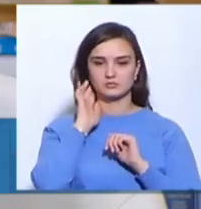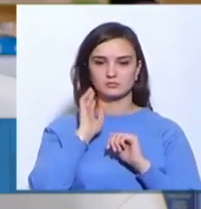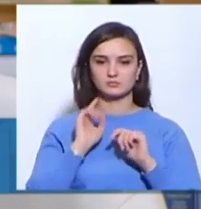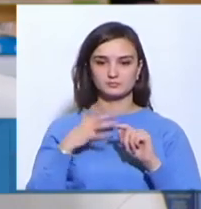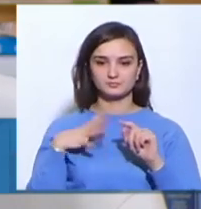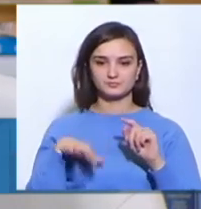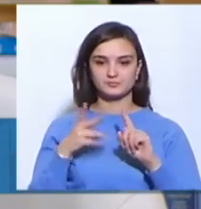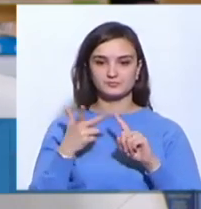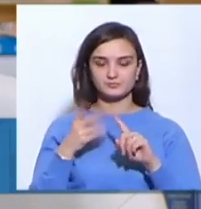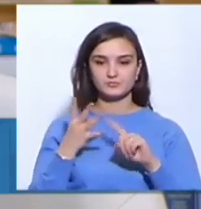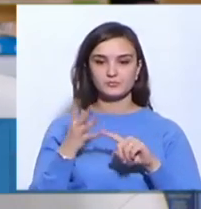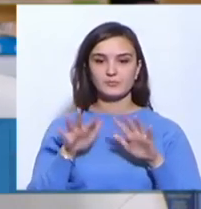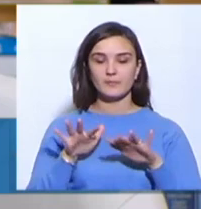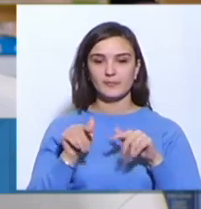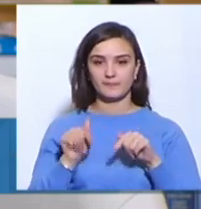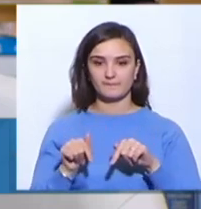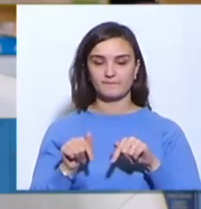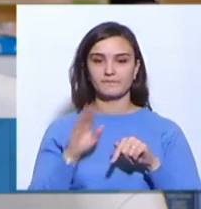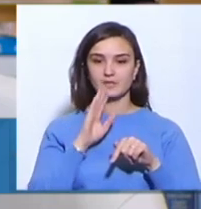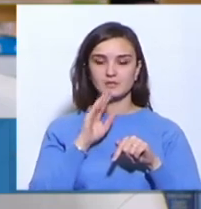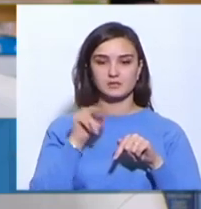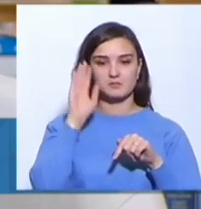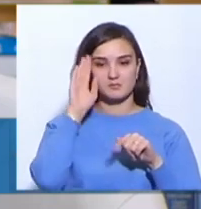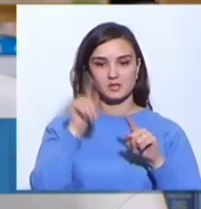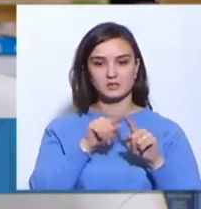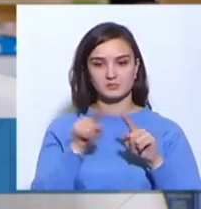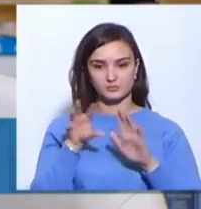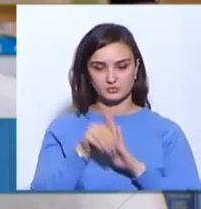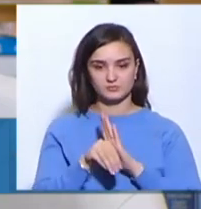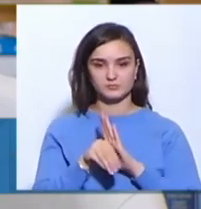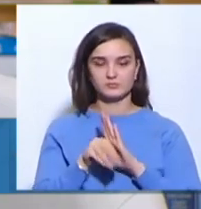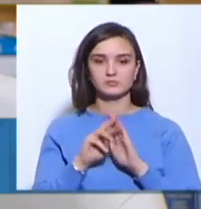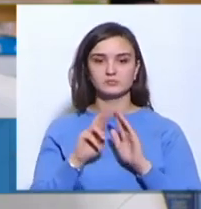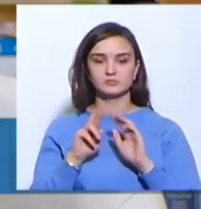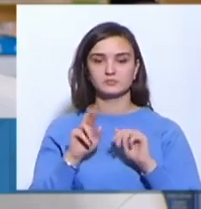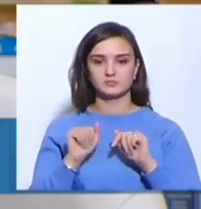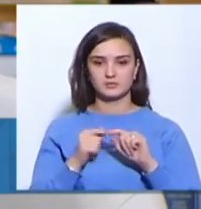და მეოთხე ადგილს იკავებს ქალებსა და მამაკაცებში და